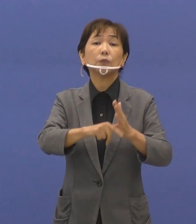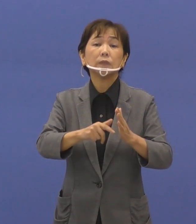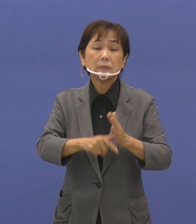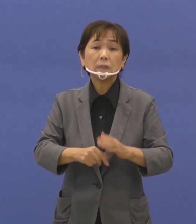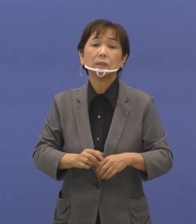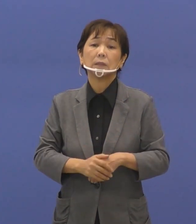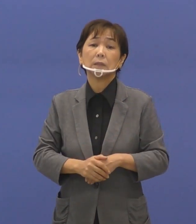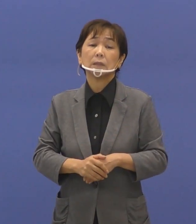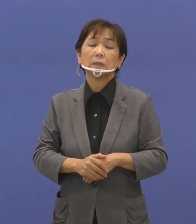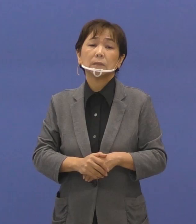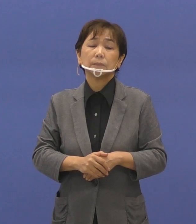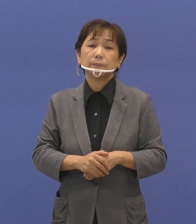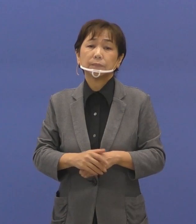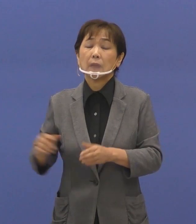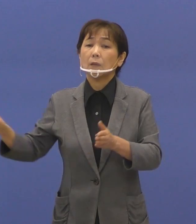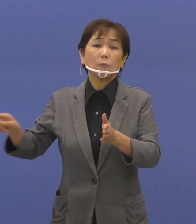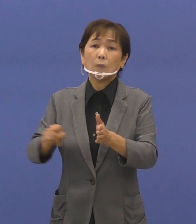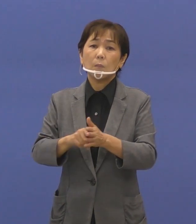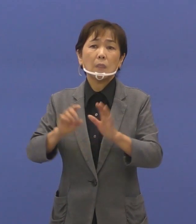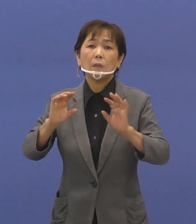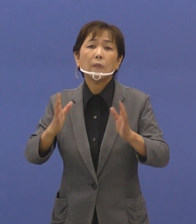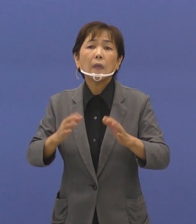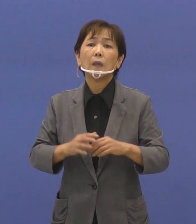ったようなこの